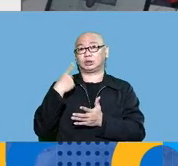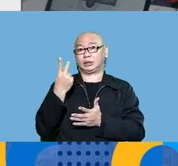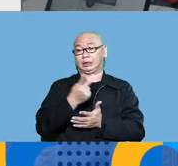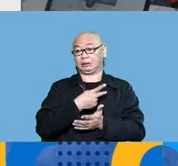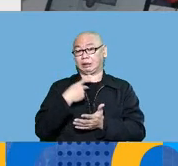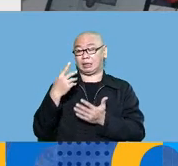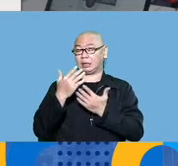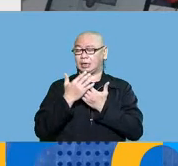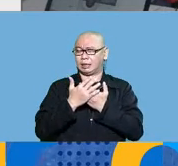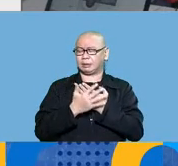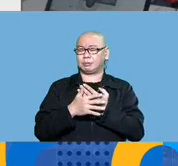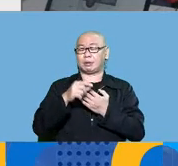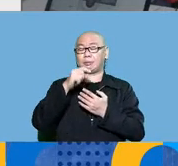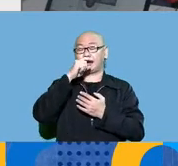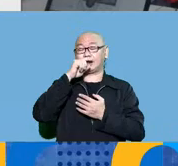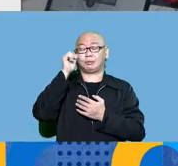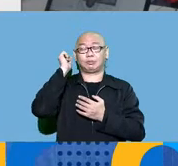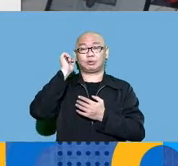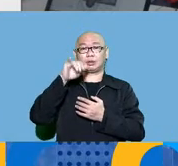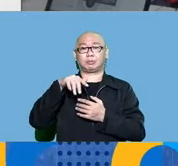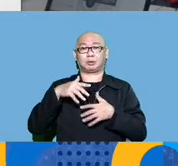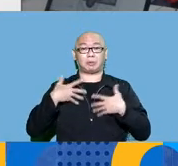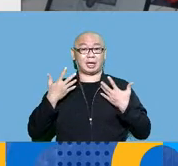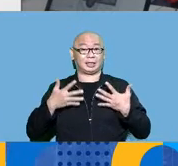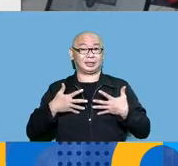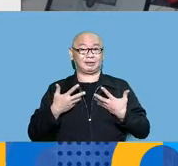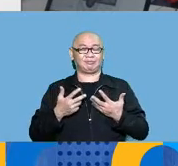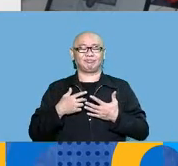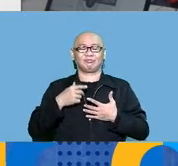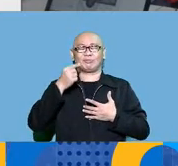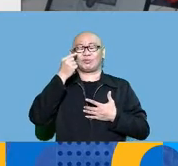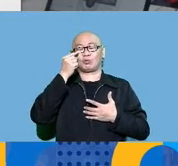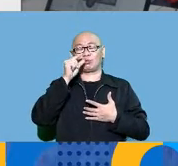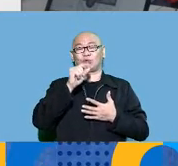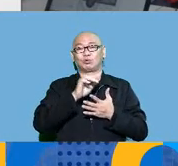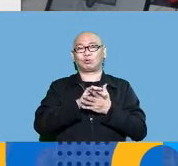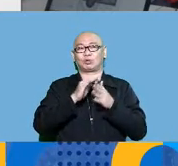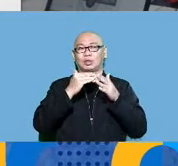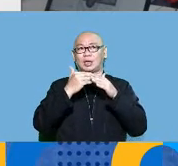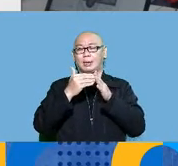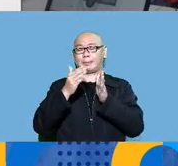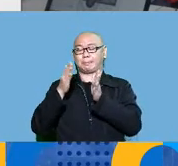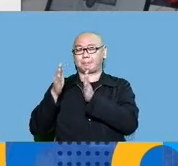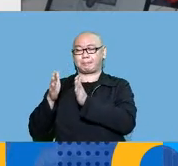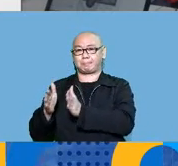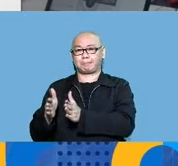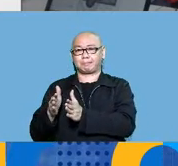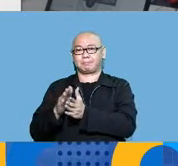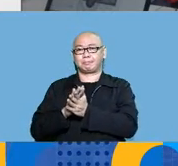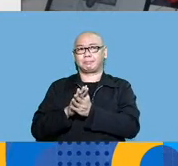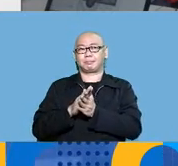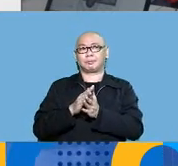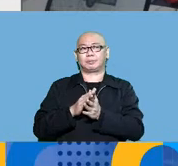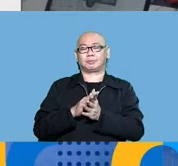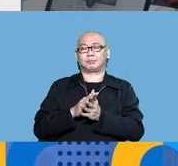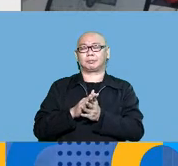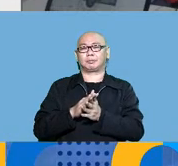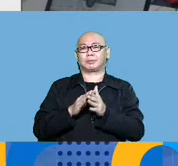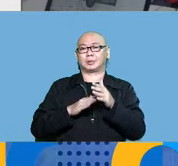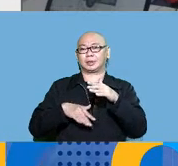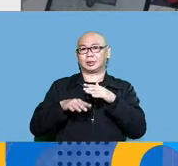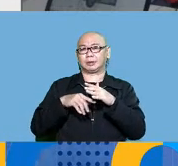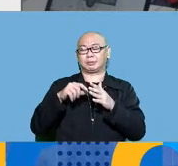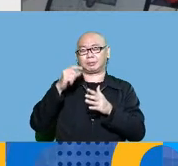sayangi. Bapak Ibu yang berbahagia, untuk tahap berikutnya pada project based mastery learning ini masih